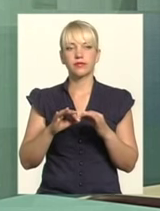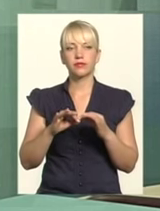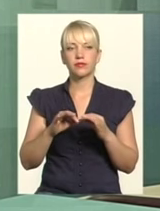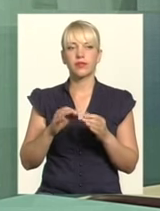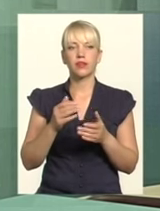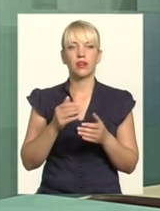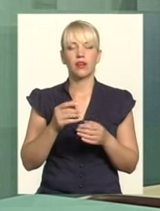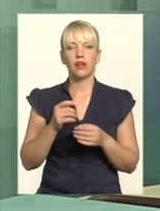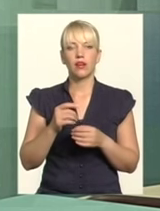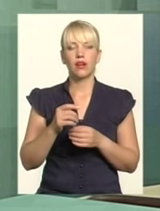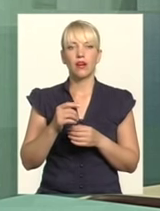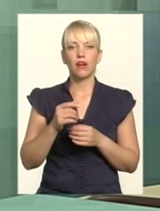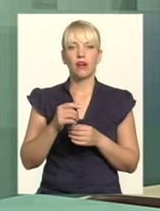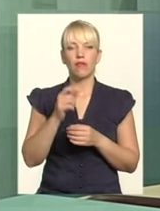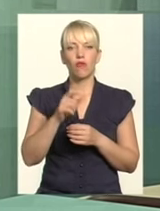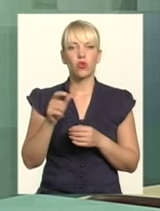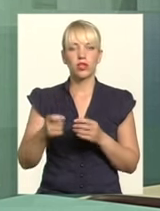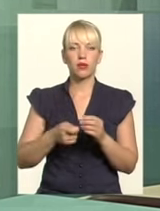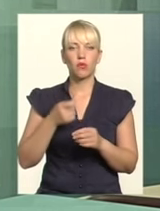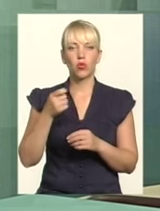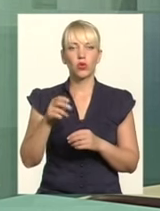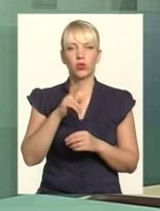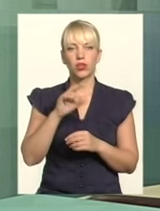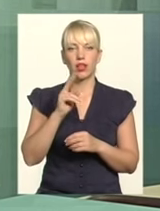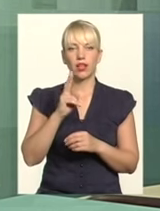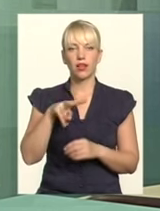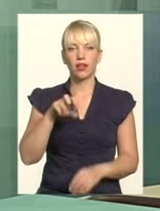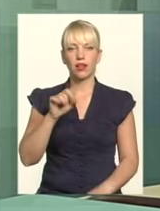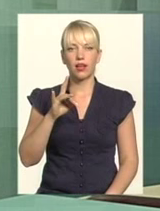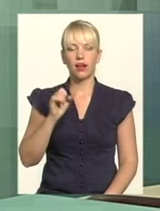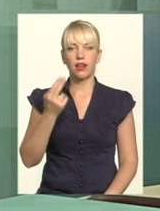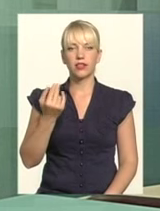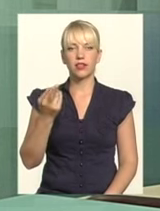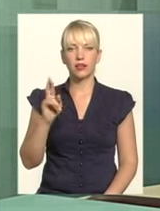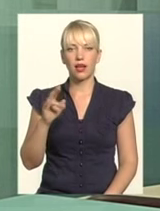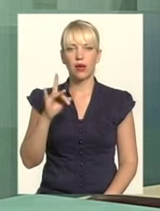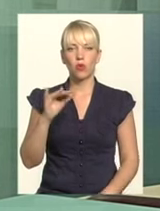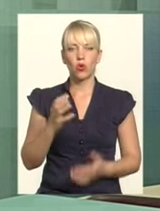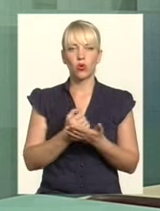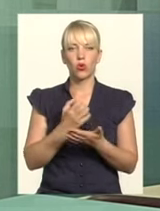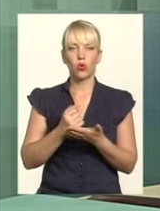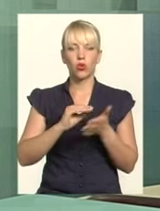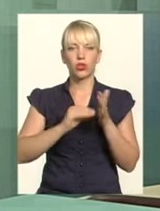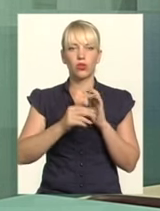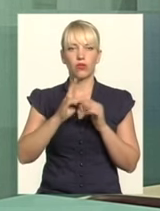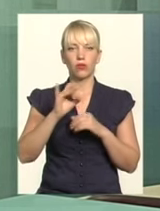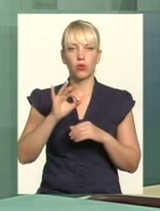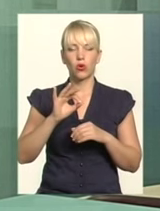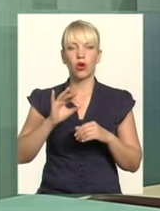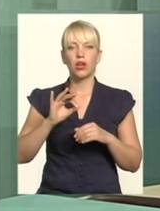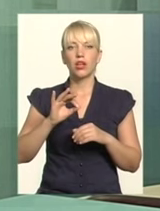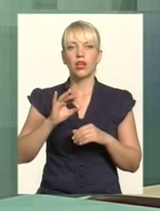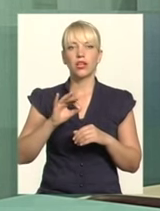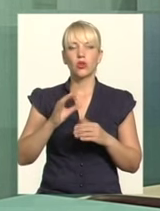вони подають, значить, декларацію про доходи і довідки про доходи в управління соцзахисту